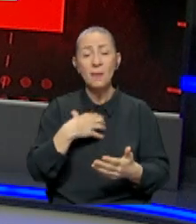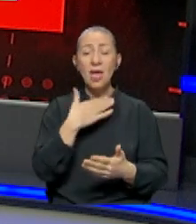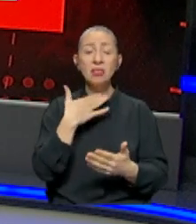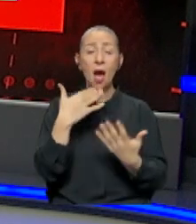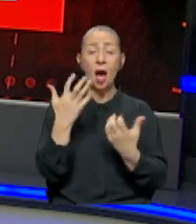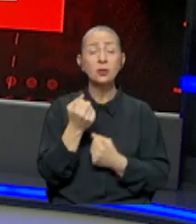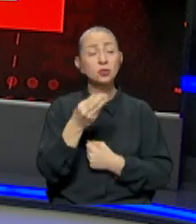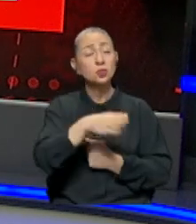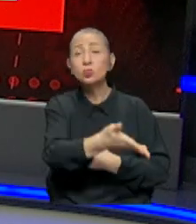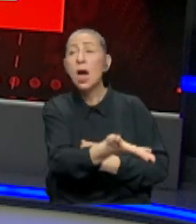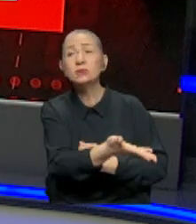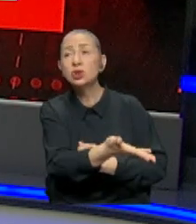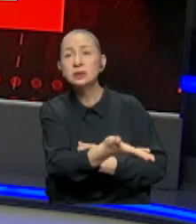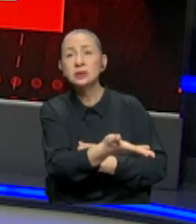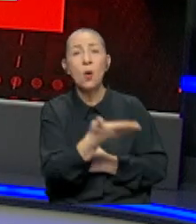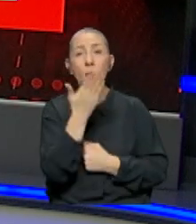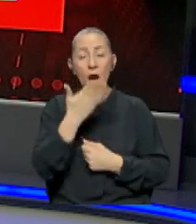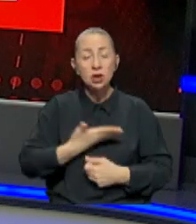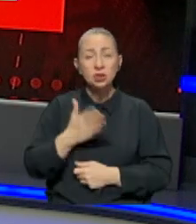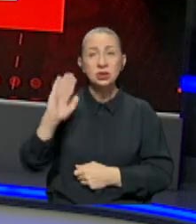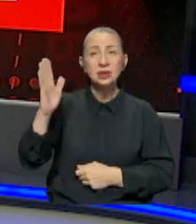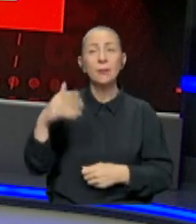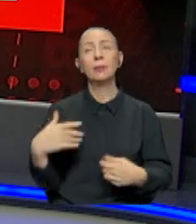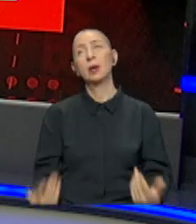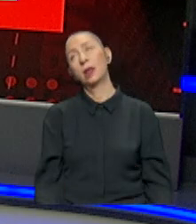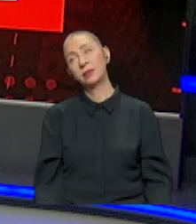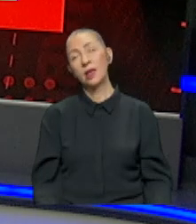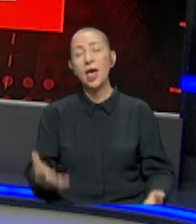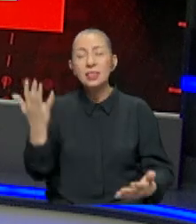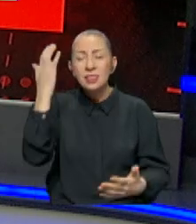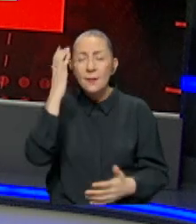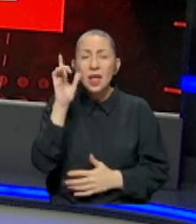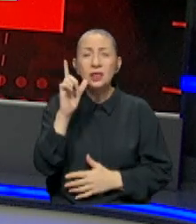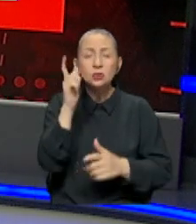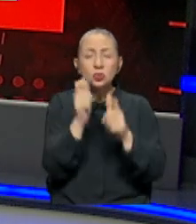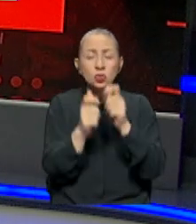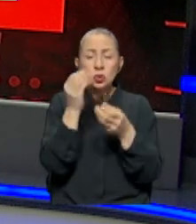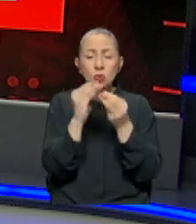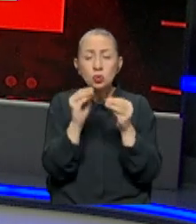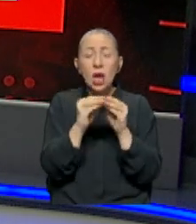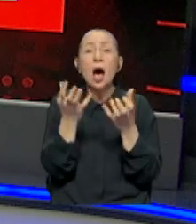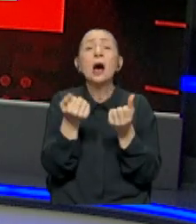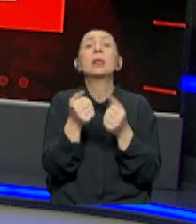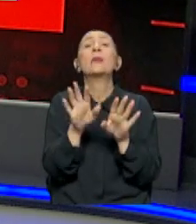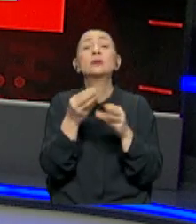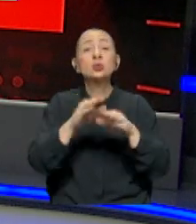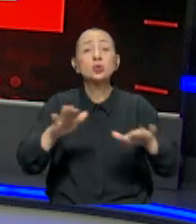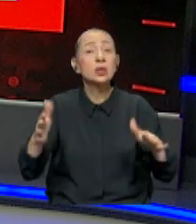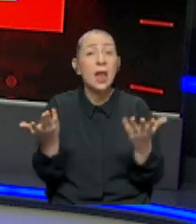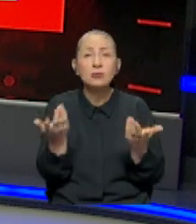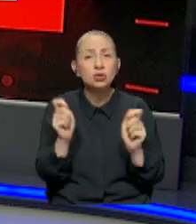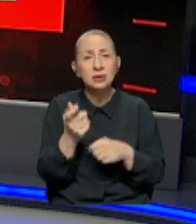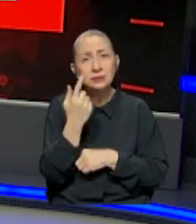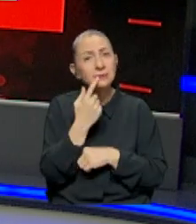diyen çocuğumuzu ne yapacağız? Okula aç giden, bayılan, en temel ihtiyaçları süte, yumurtaya bile ulaşamayan çocuklarımızı